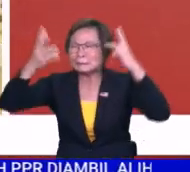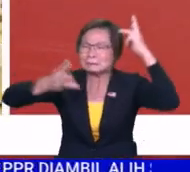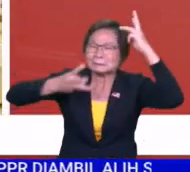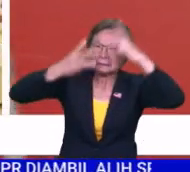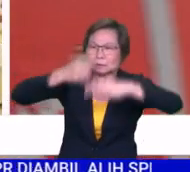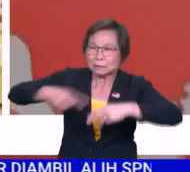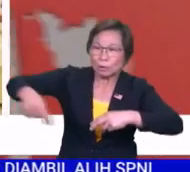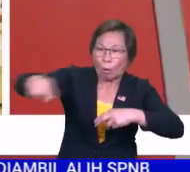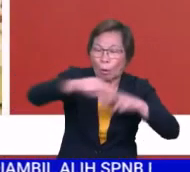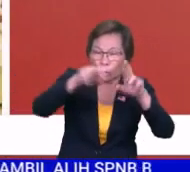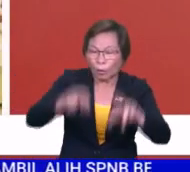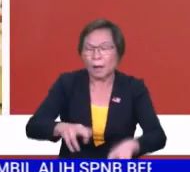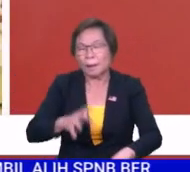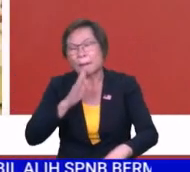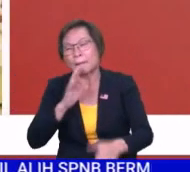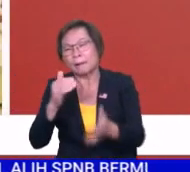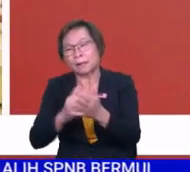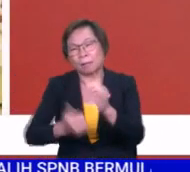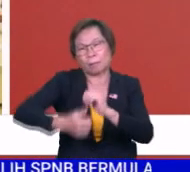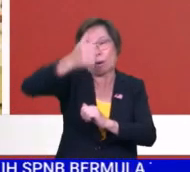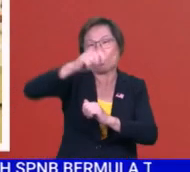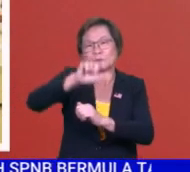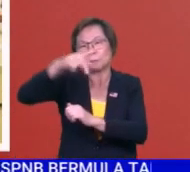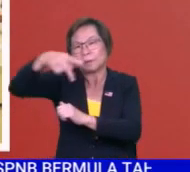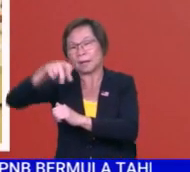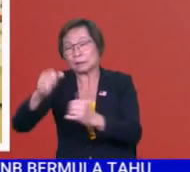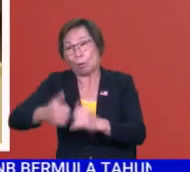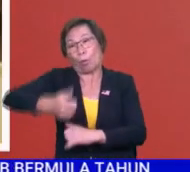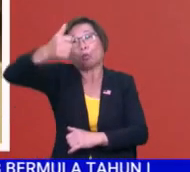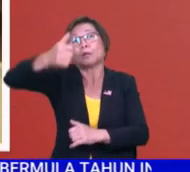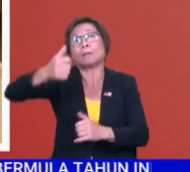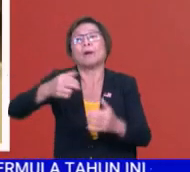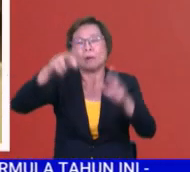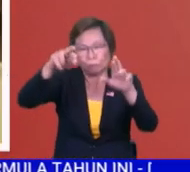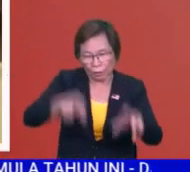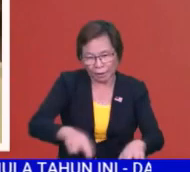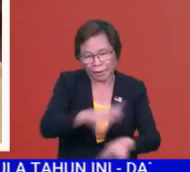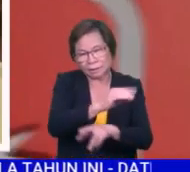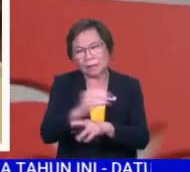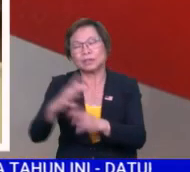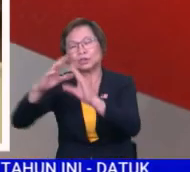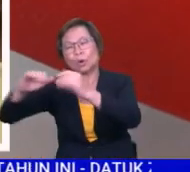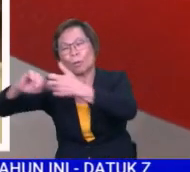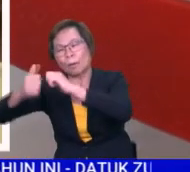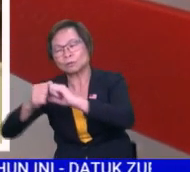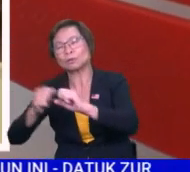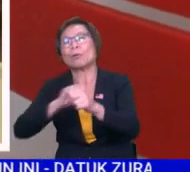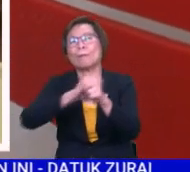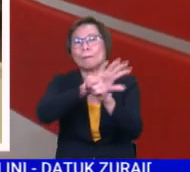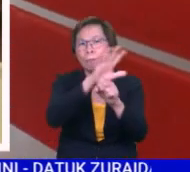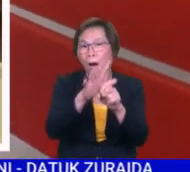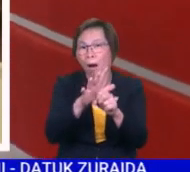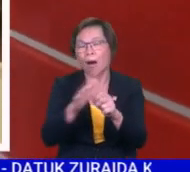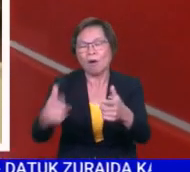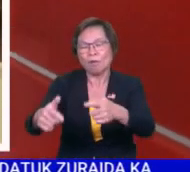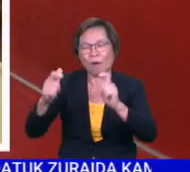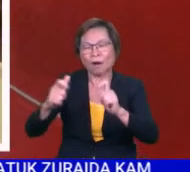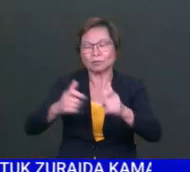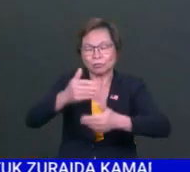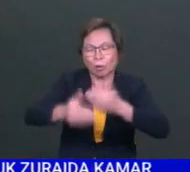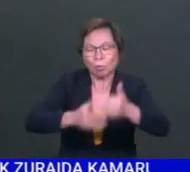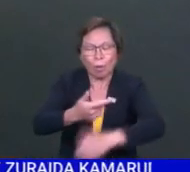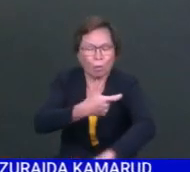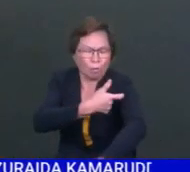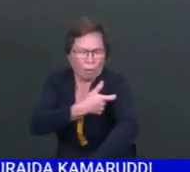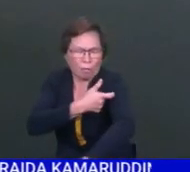kalangan rakyat ujarnya lagi keutamaan GPS pada masa ini adalah rakyat dan menangani masalah pandemic mempercepatkan proses